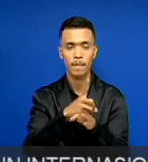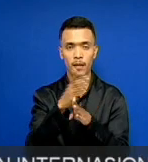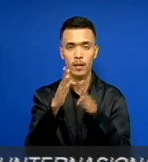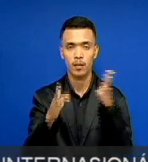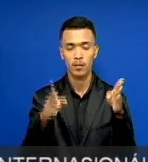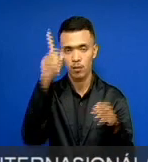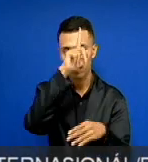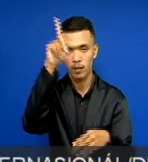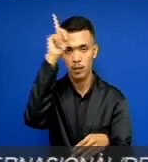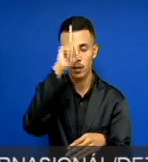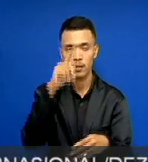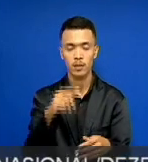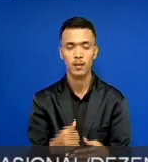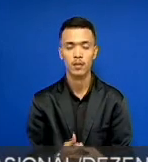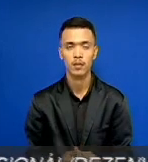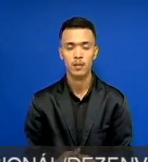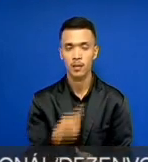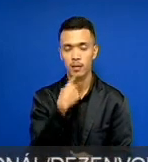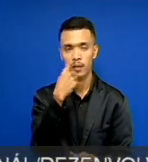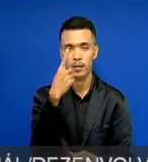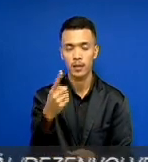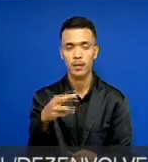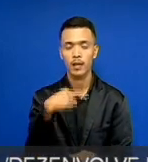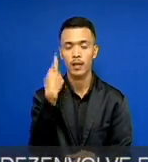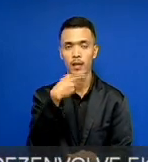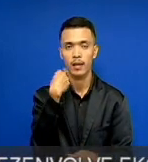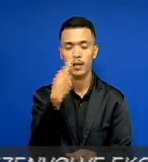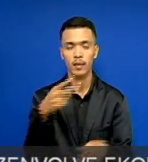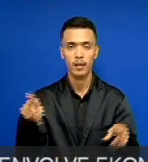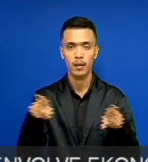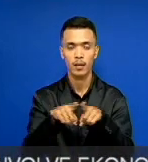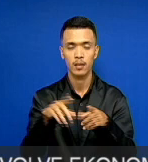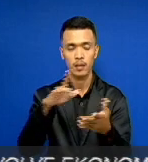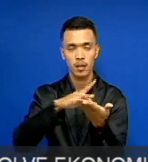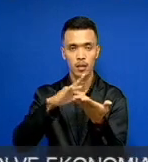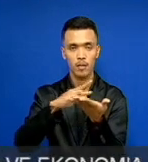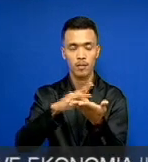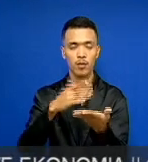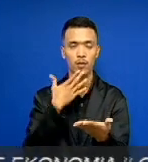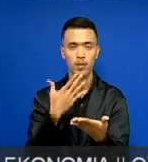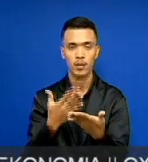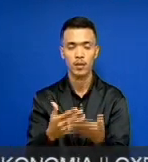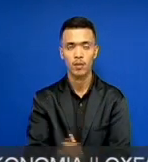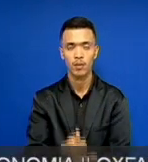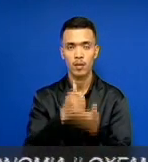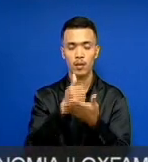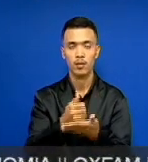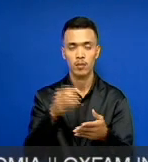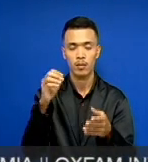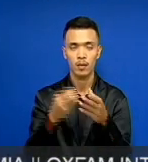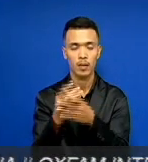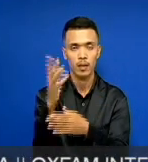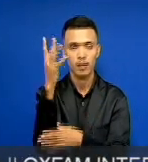Pesquisa Estatistika Sejar Zeda Cruz Hateten harilatun nuda radobo organiku nebe bela juda hortikultura sirane